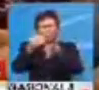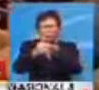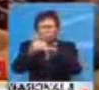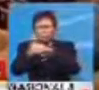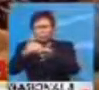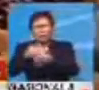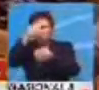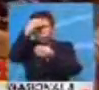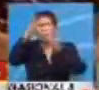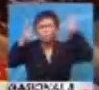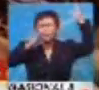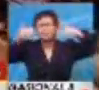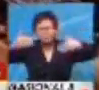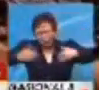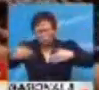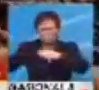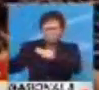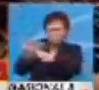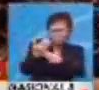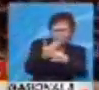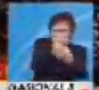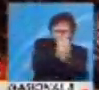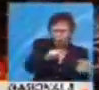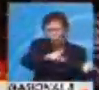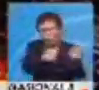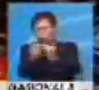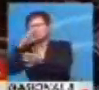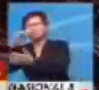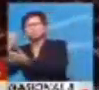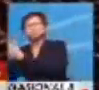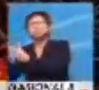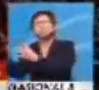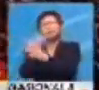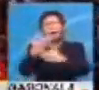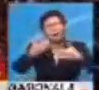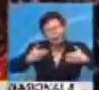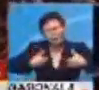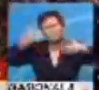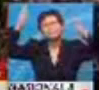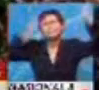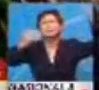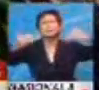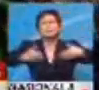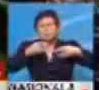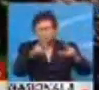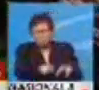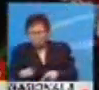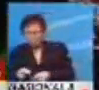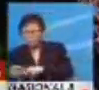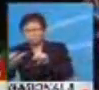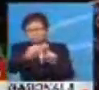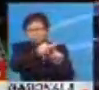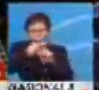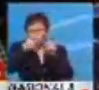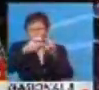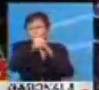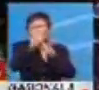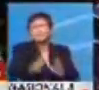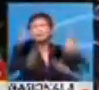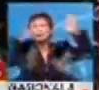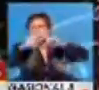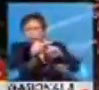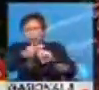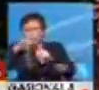tidak terlepas daripada ancaman keselamatan oleh pengganas ini termasuk adanya perancangan untuk menculik pemimpin negara tetapi